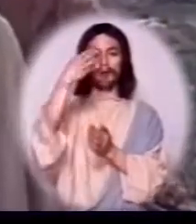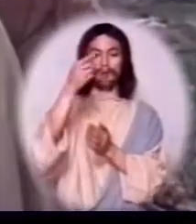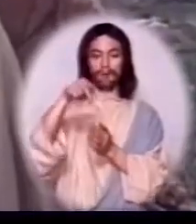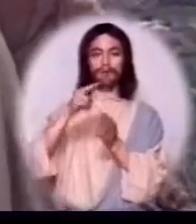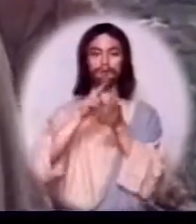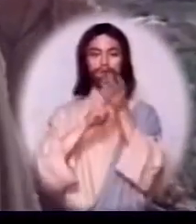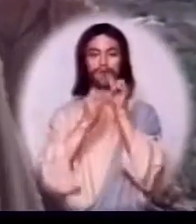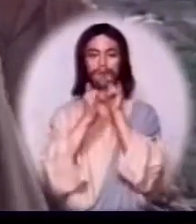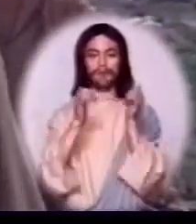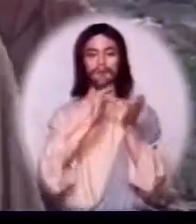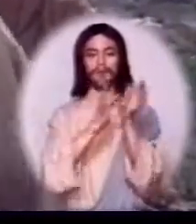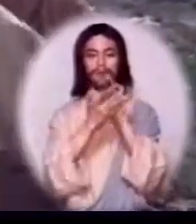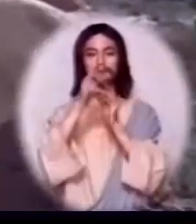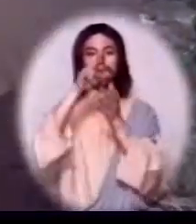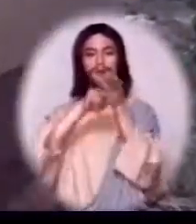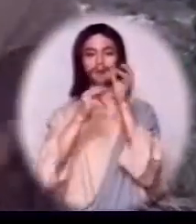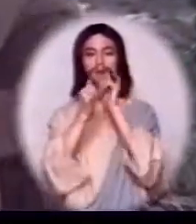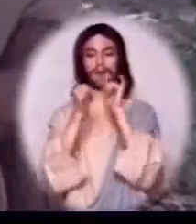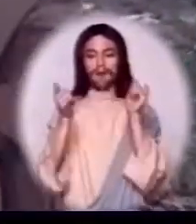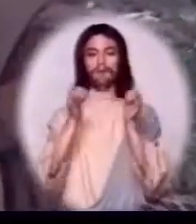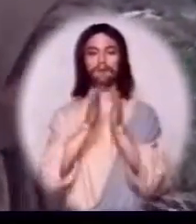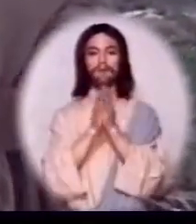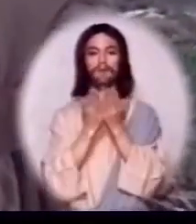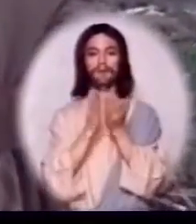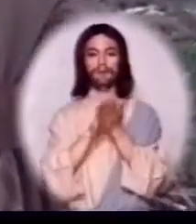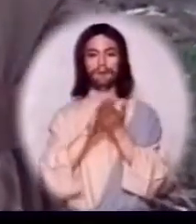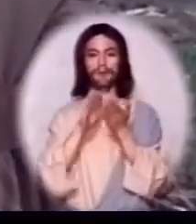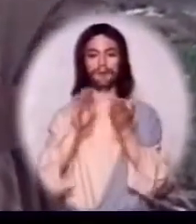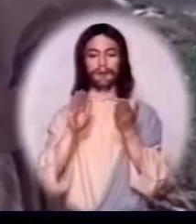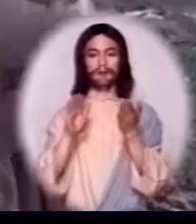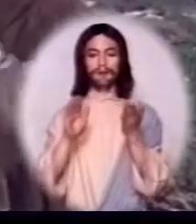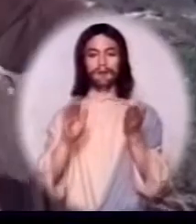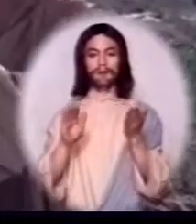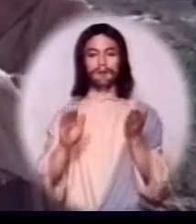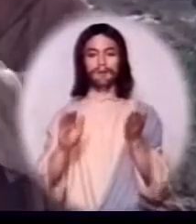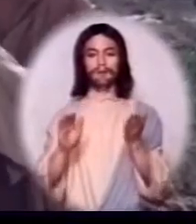가련 유다이니 이는 예수님을 판 사람입니다.